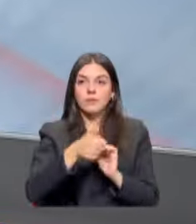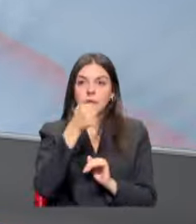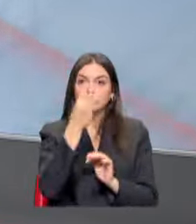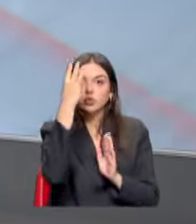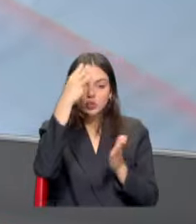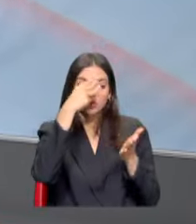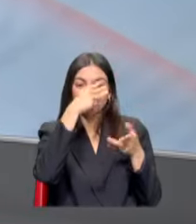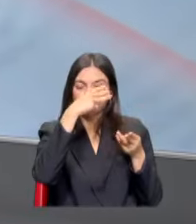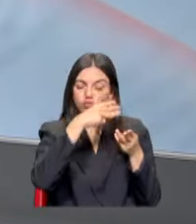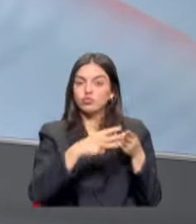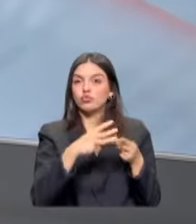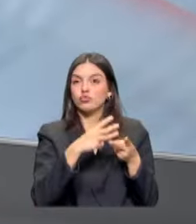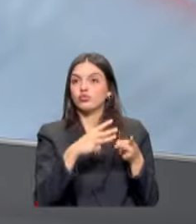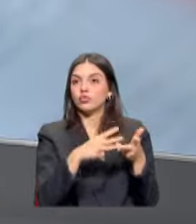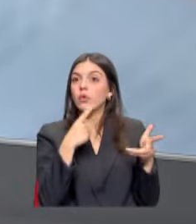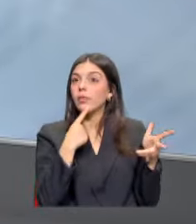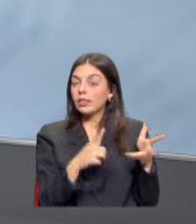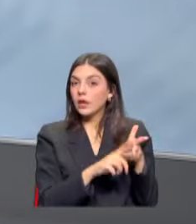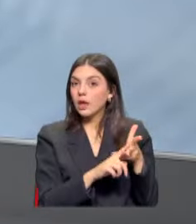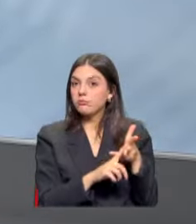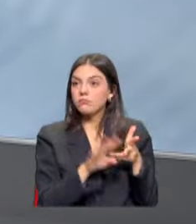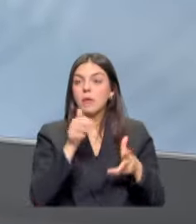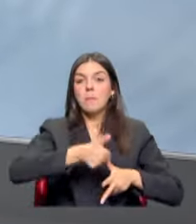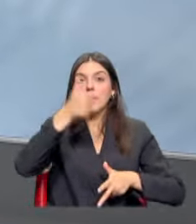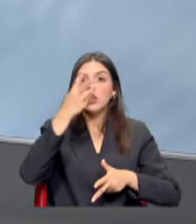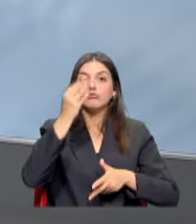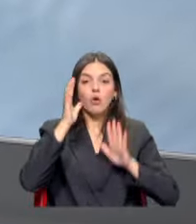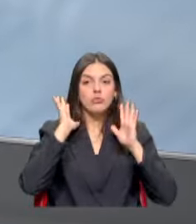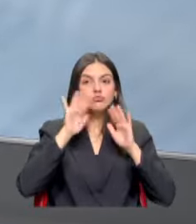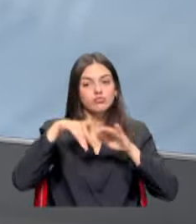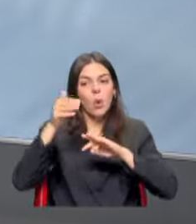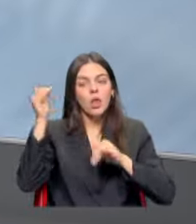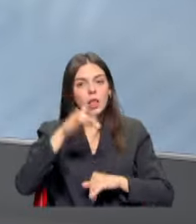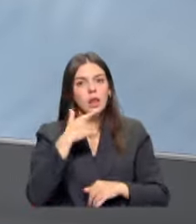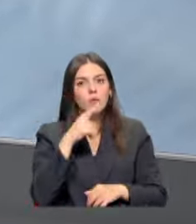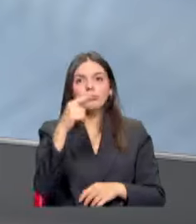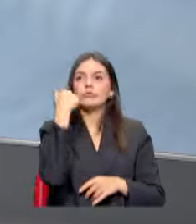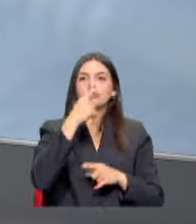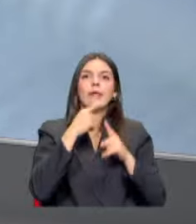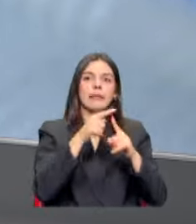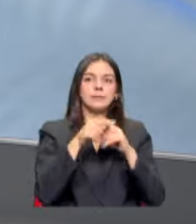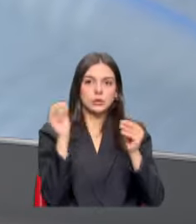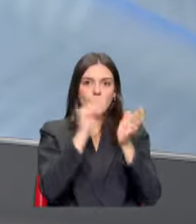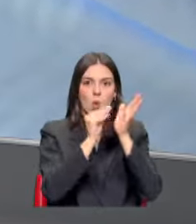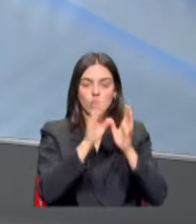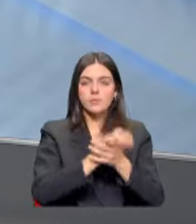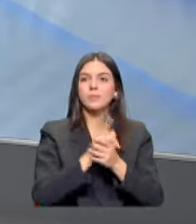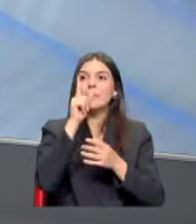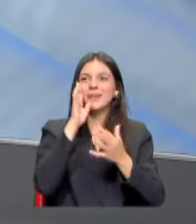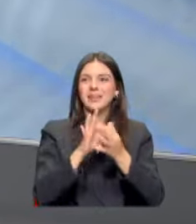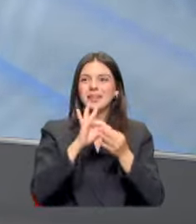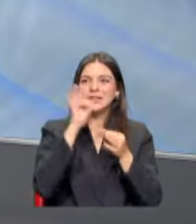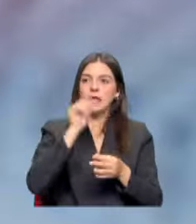3. sıradadır dedi. Bakanlar çok sonra gelir dedi. Dolayısıyla tepkisini ortaya koydu. Bir kişinin